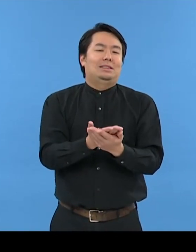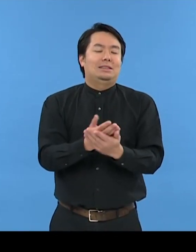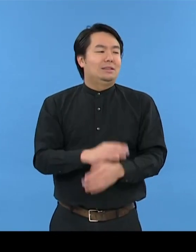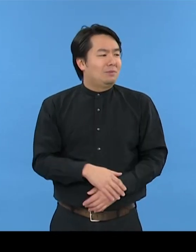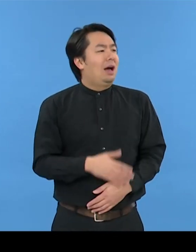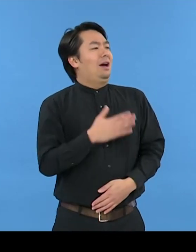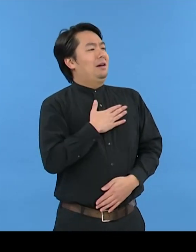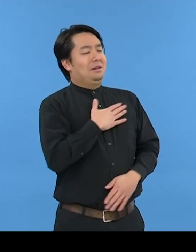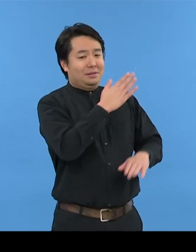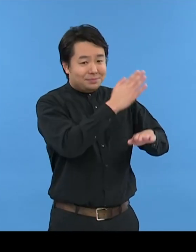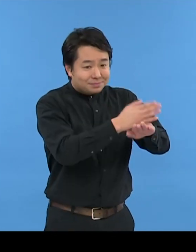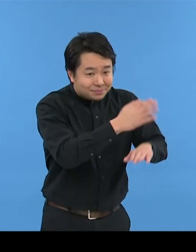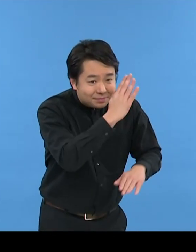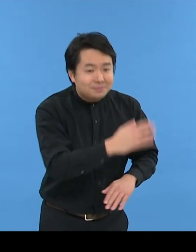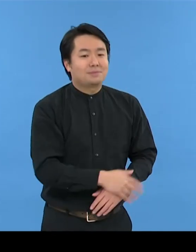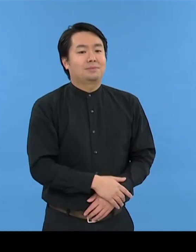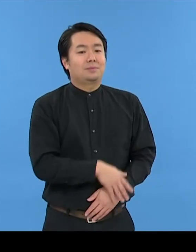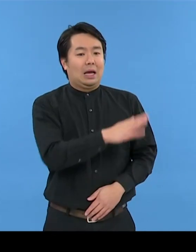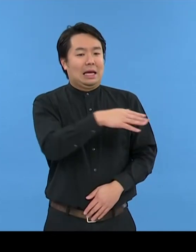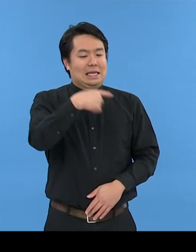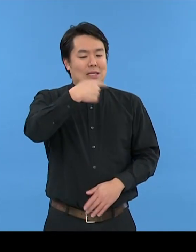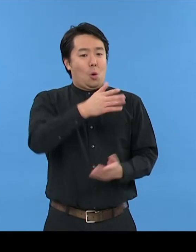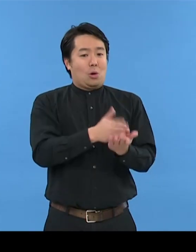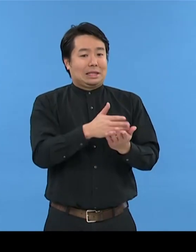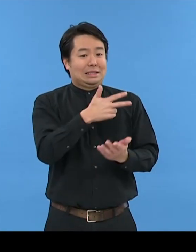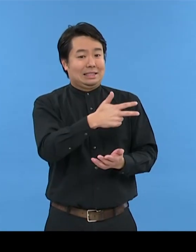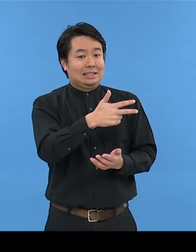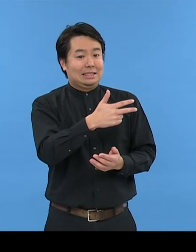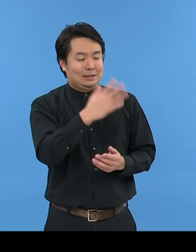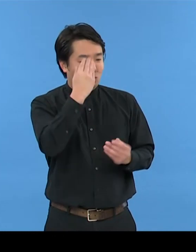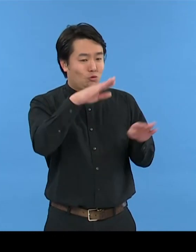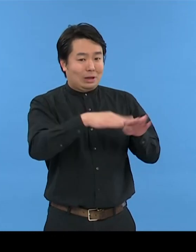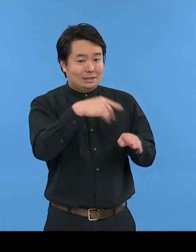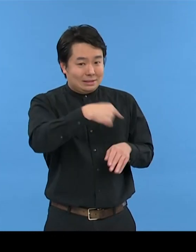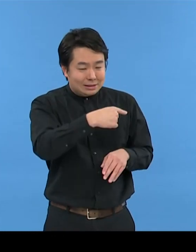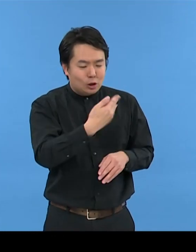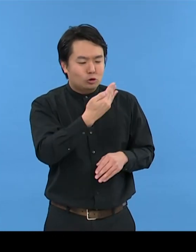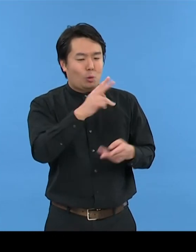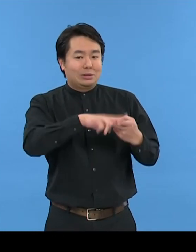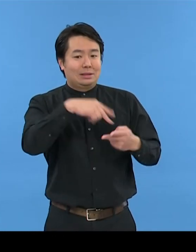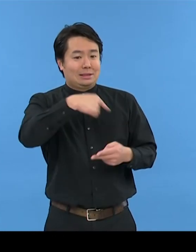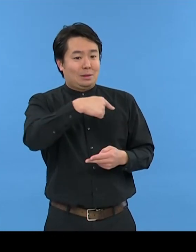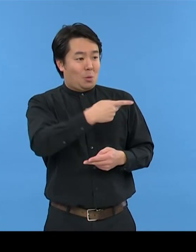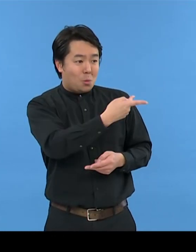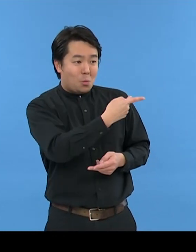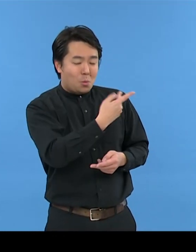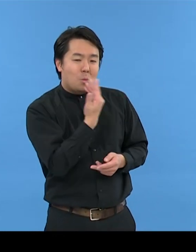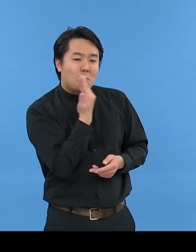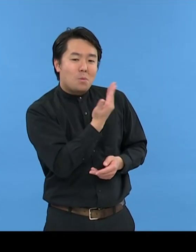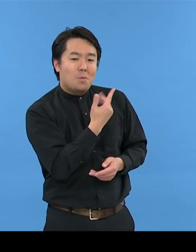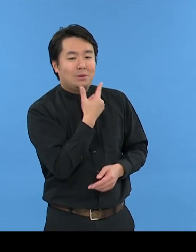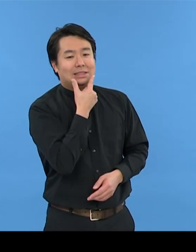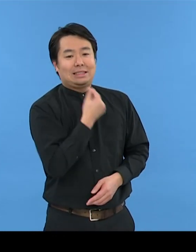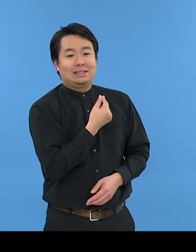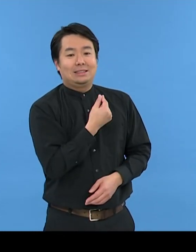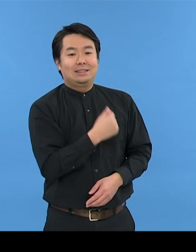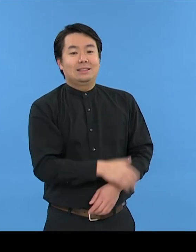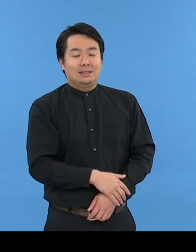はいありがとうございます教会誌の湯谷先生久保井先生にもお伺いしたいんですけども先ほど